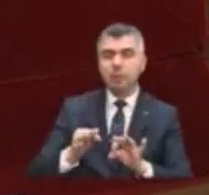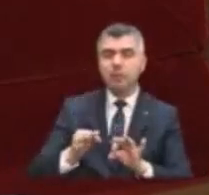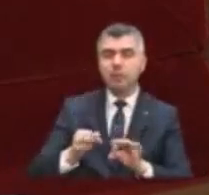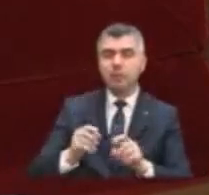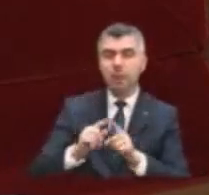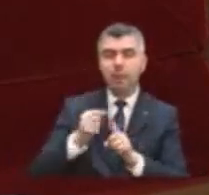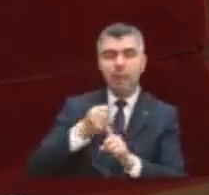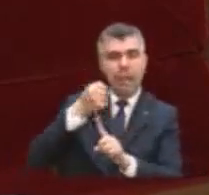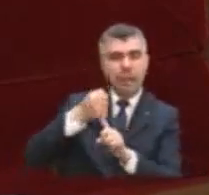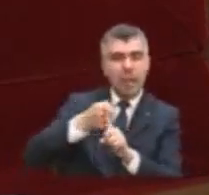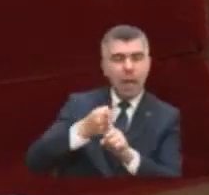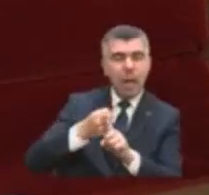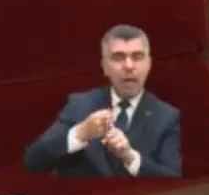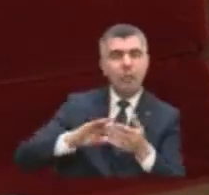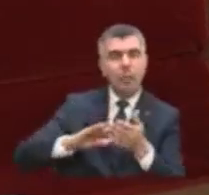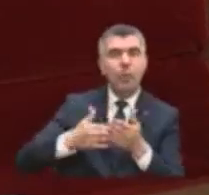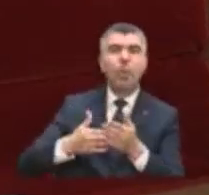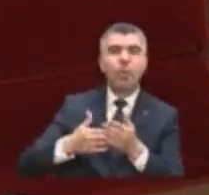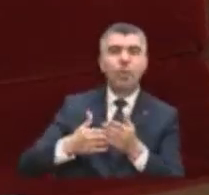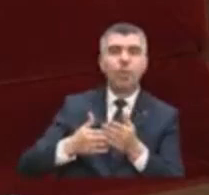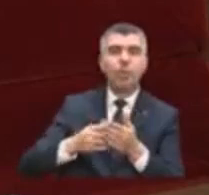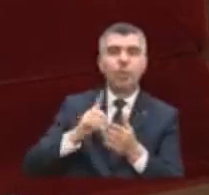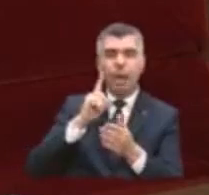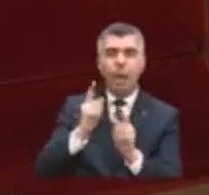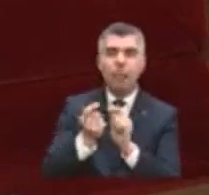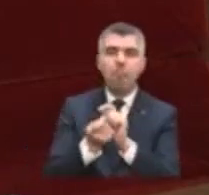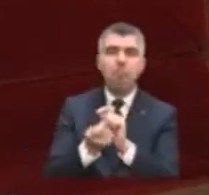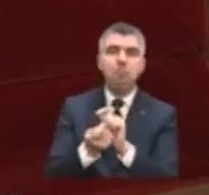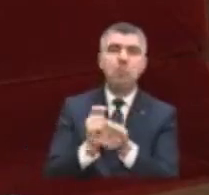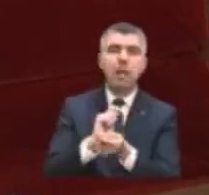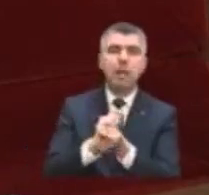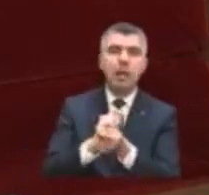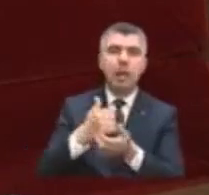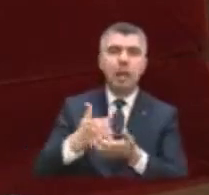ديال الاصلاحات اللي هي غتساعد باش